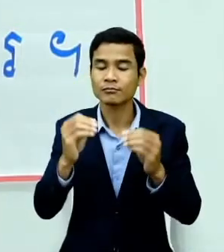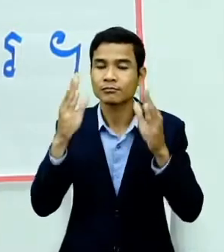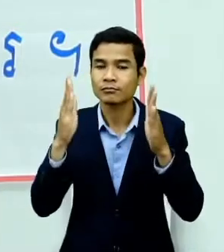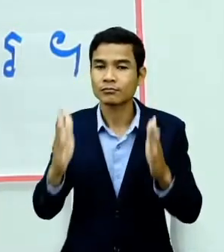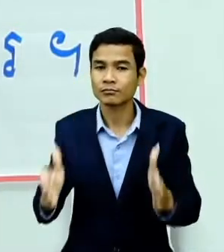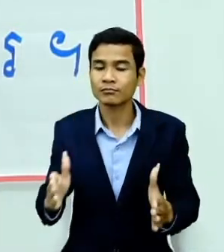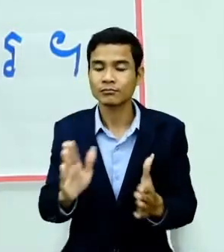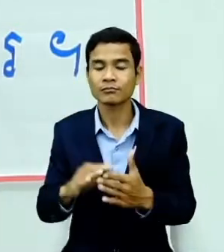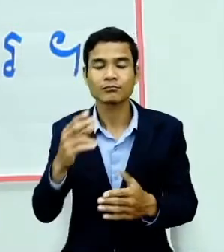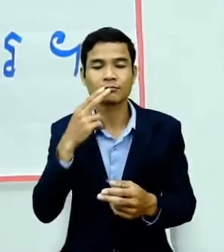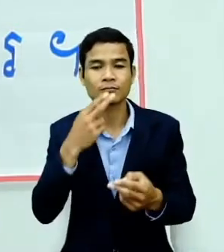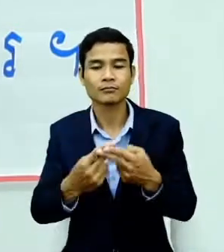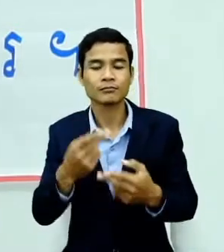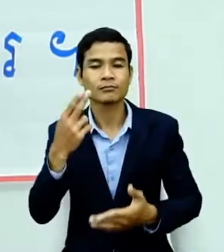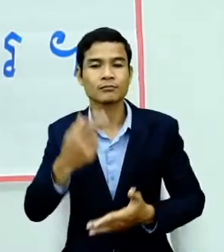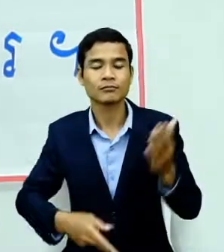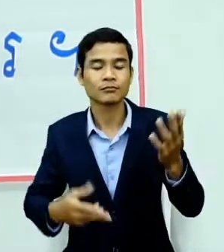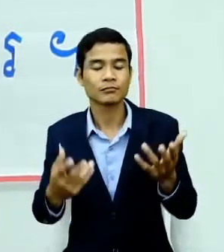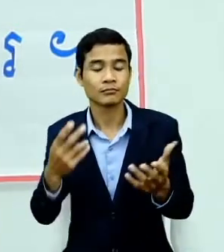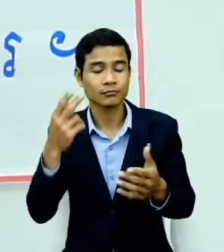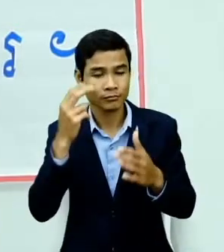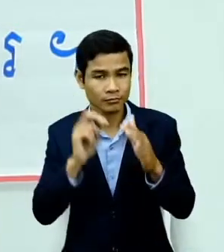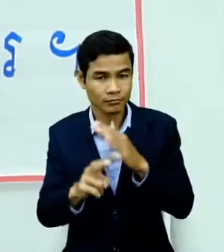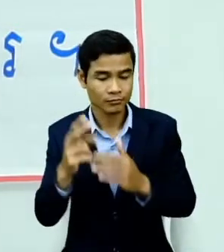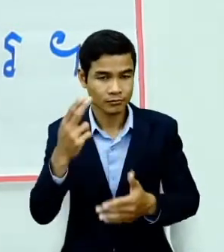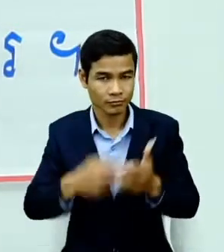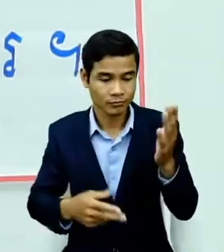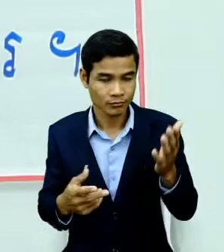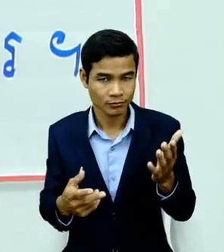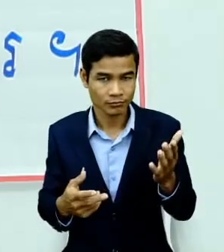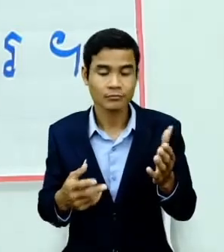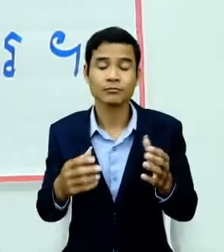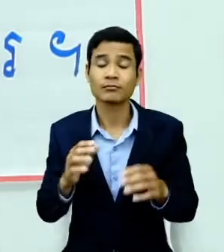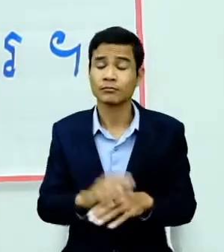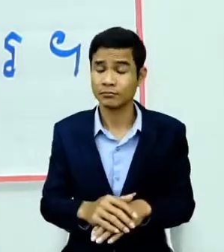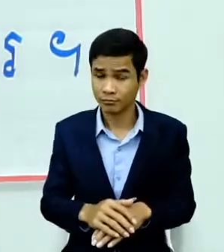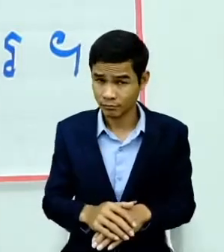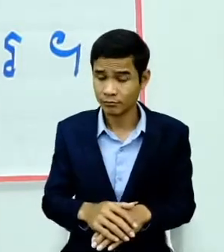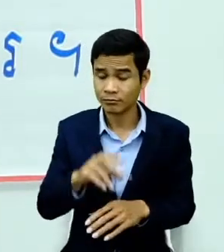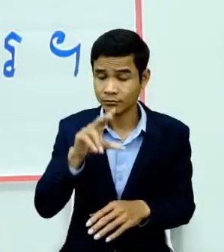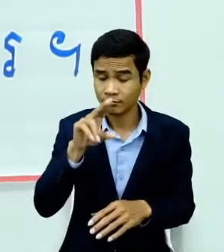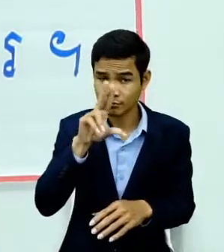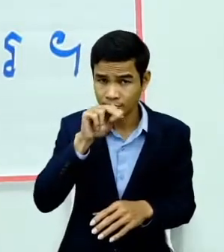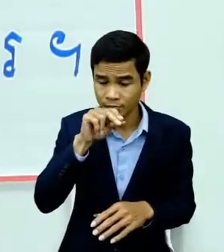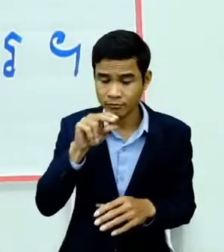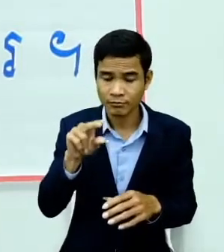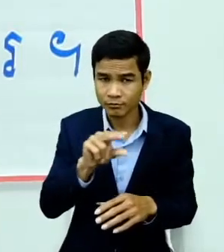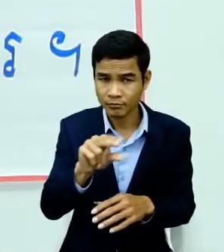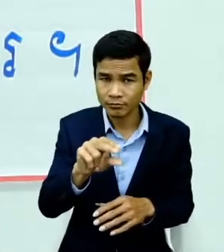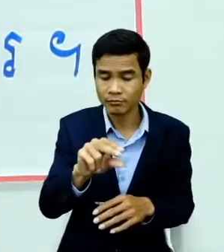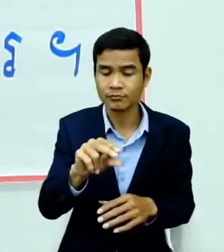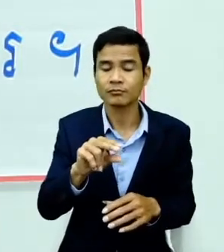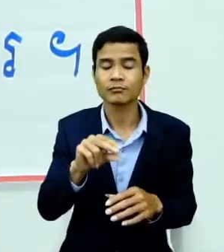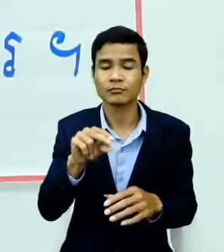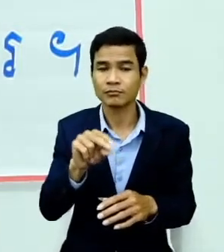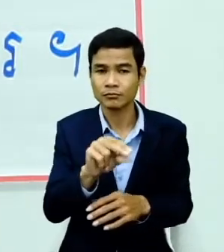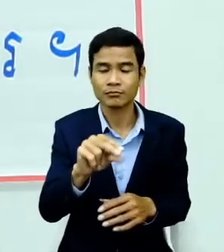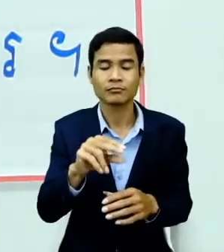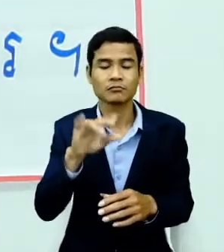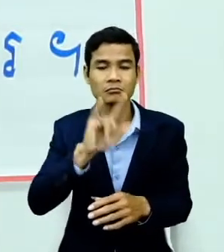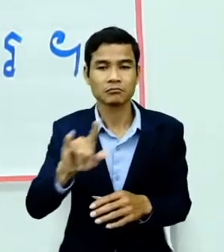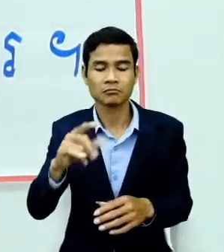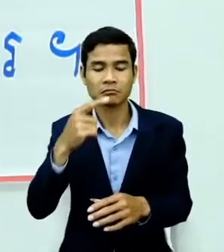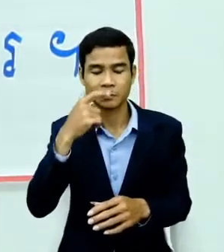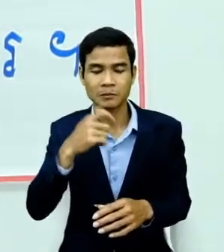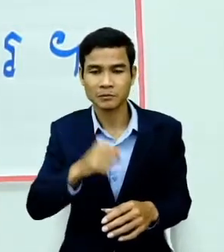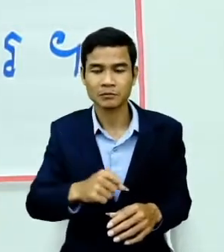លតាកូនទូទាយថាម៉េចអំបាញ់មិញចាកូនទូទាយថាទាហួបបតាតាគីដែលយើងបាន